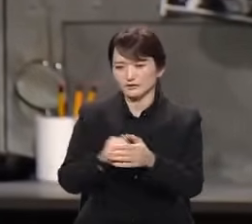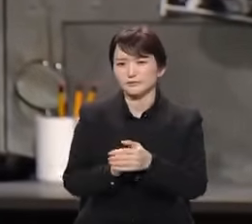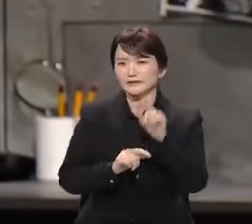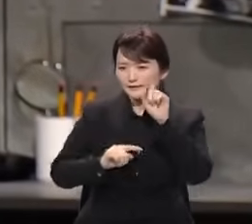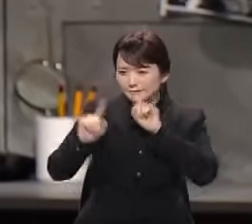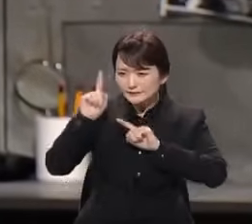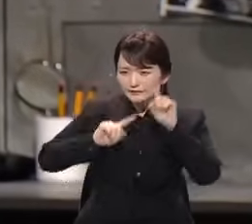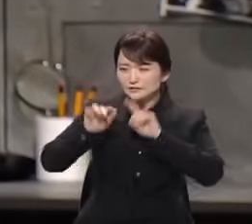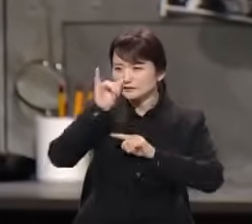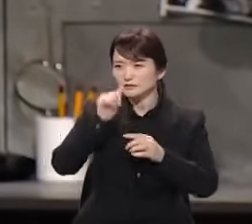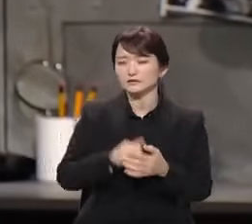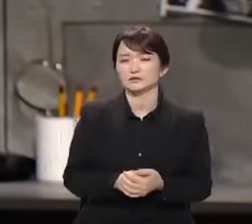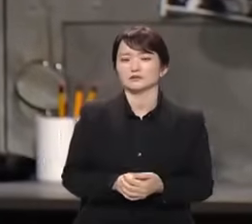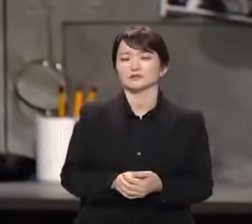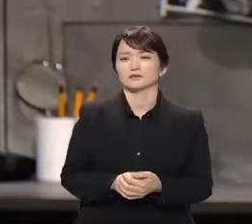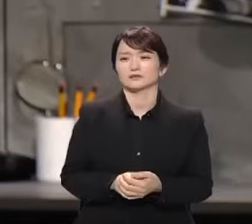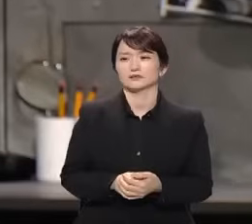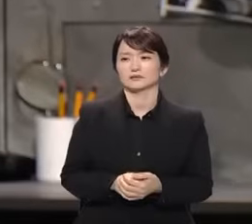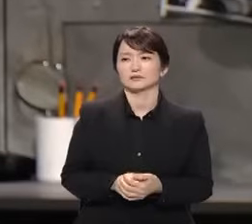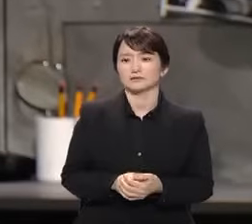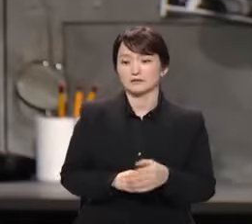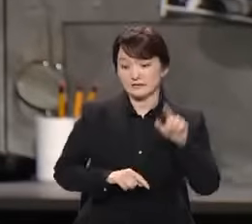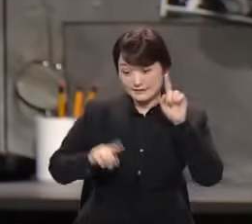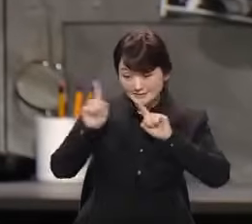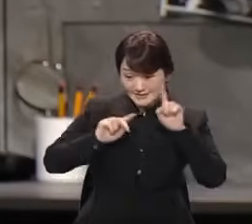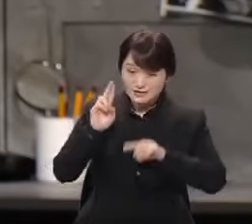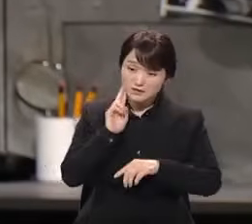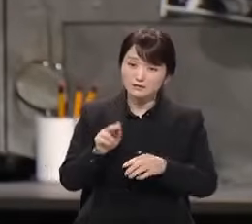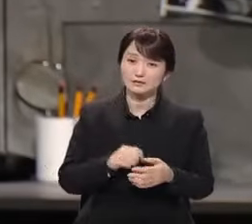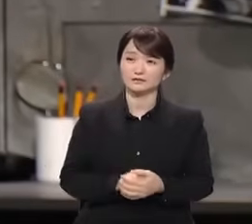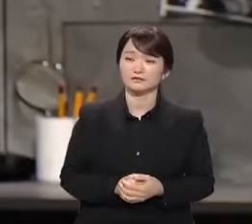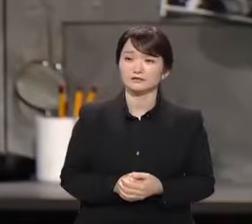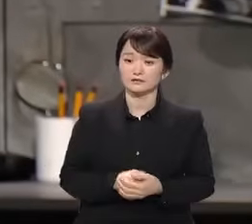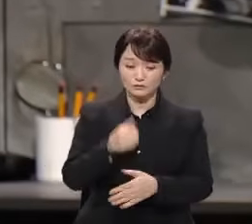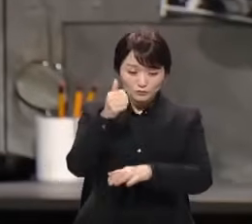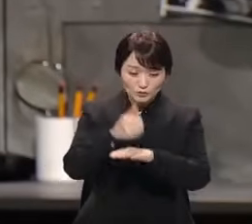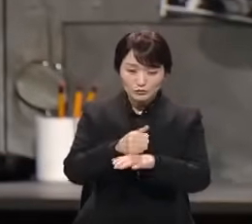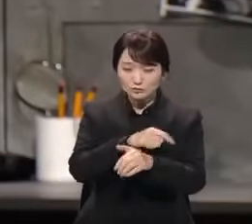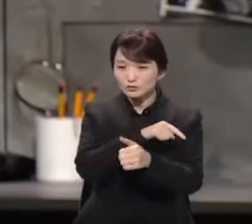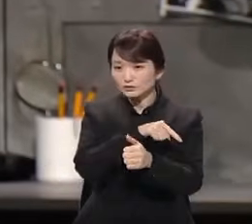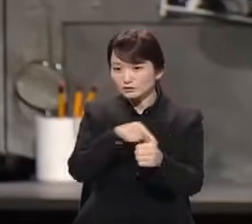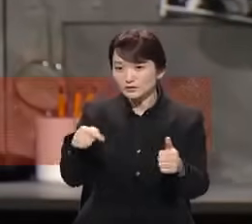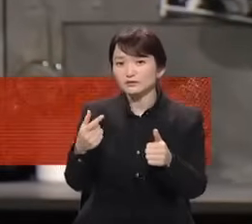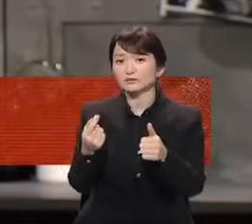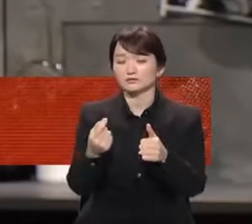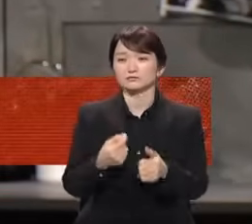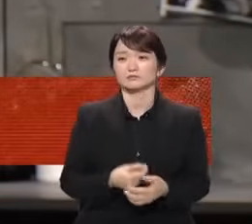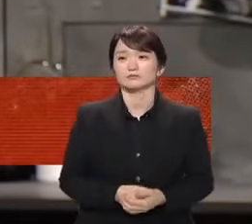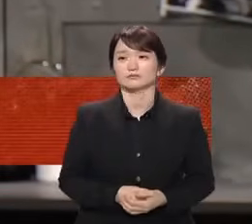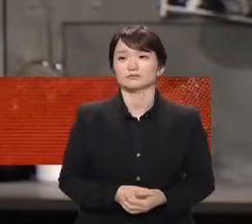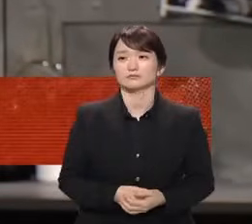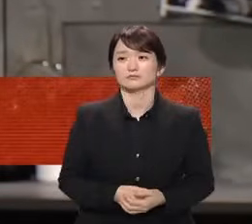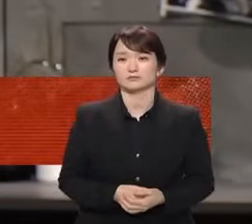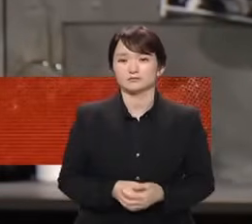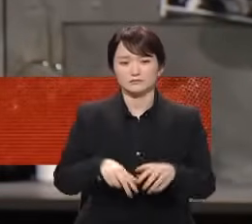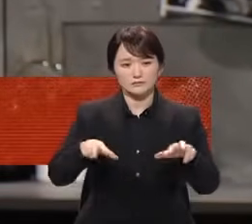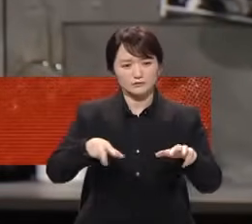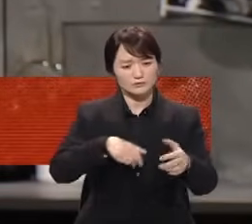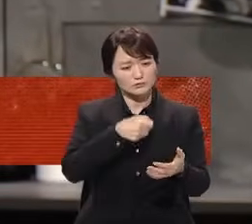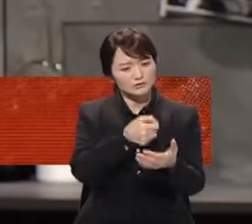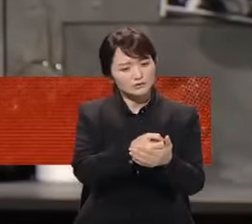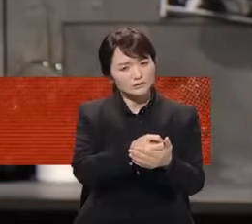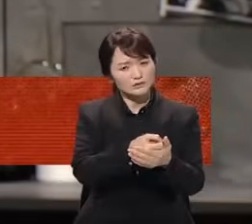정도가 굉장히 심각하잖아요. 아까 오죽에서 박 변호사가 사실상 살인 아니었냐고 할 정도였는데 그래서 저도 이 경우는 정말 이해가 안